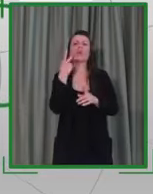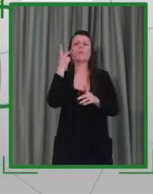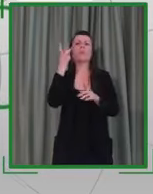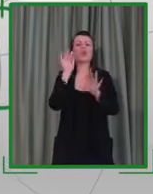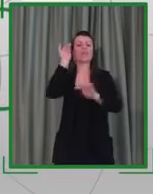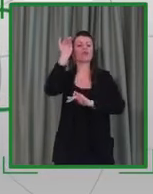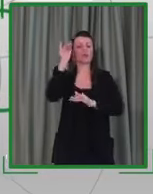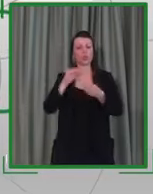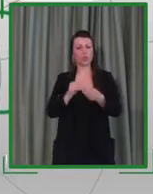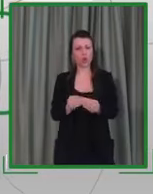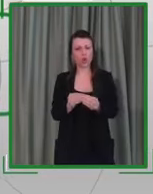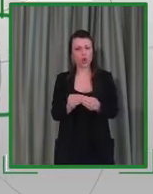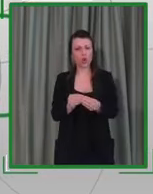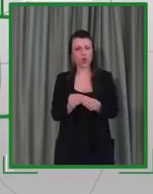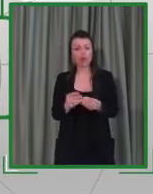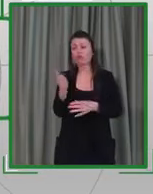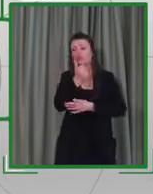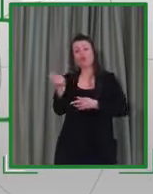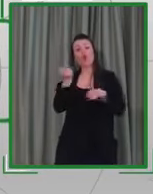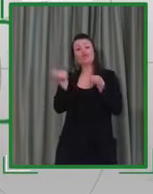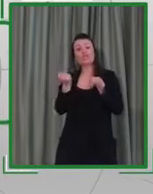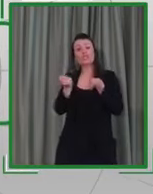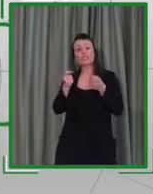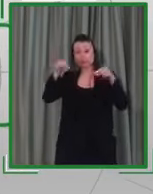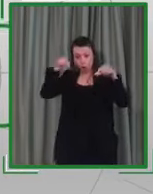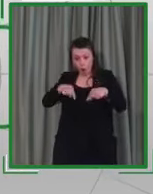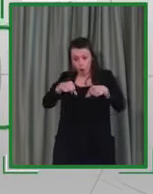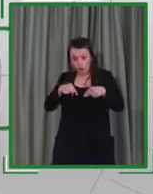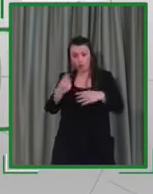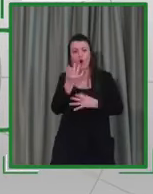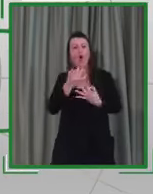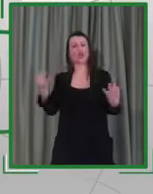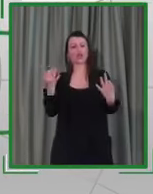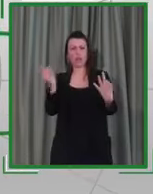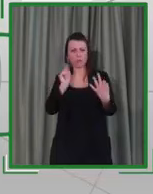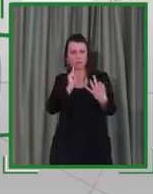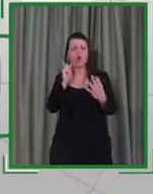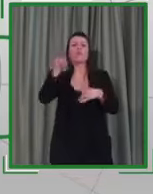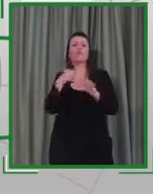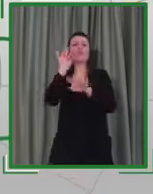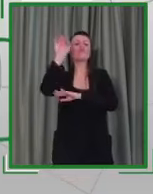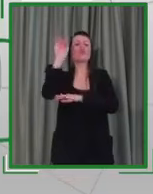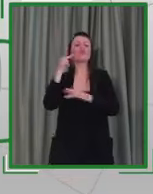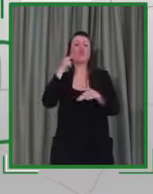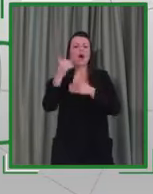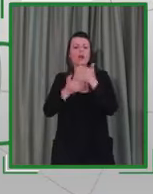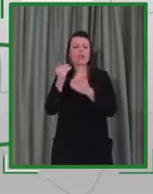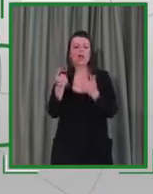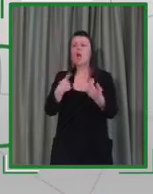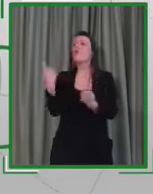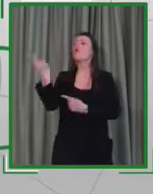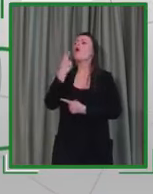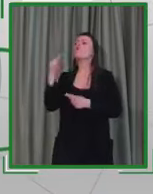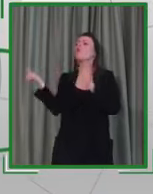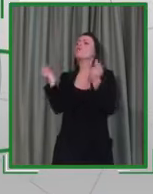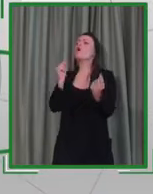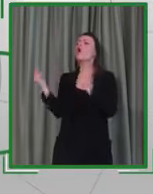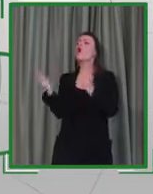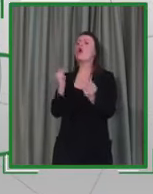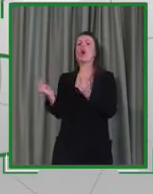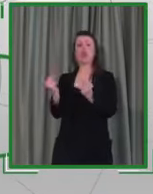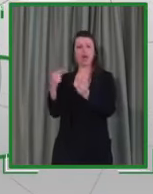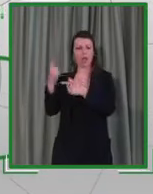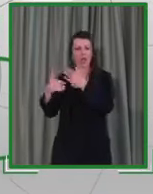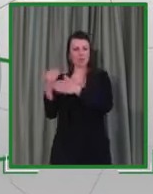solo gestendo l'ordinario qualcuno fa polemiche noi continuiamo in maniera molto determinata a pensare